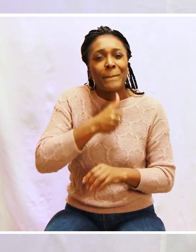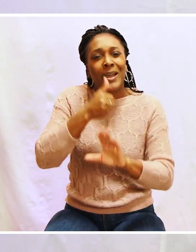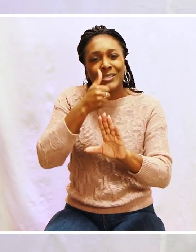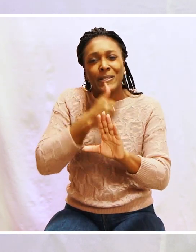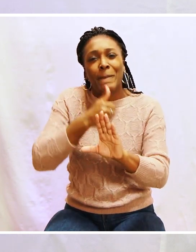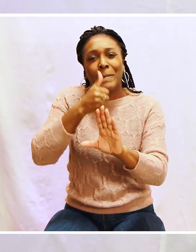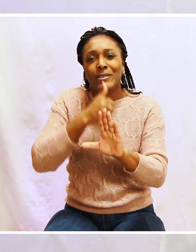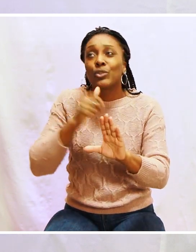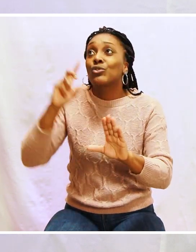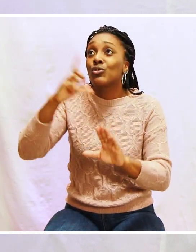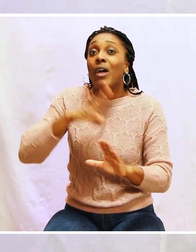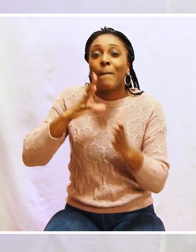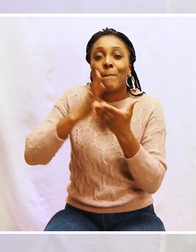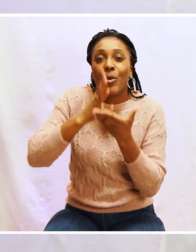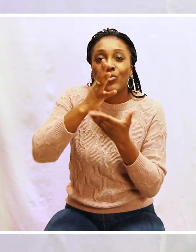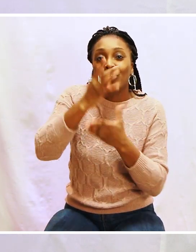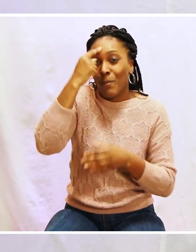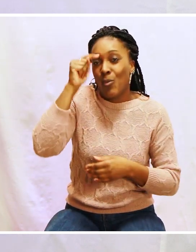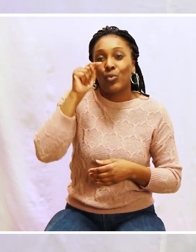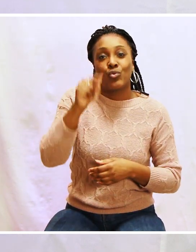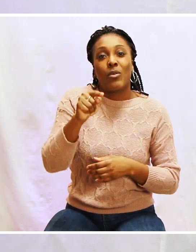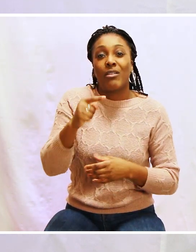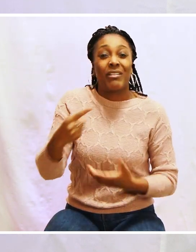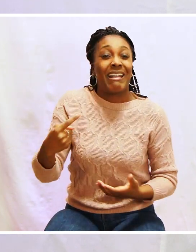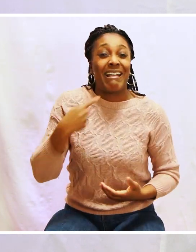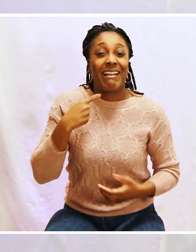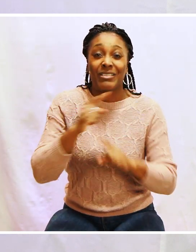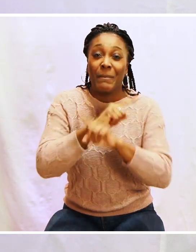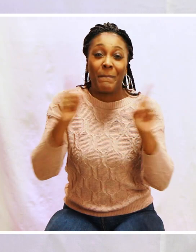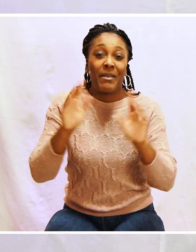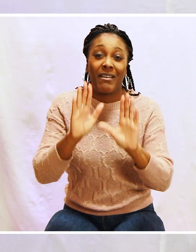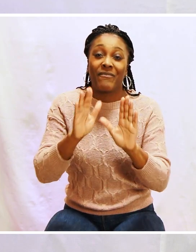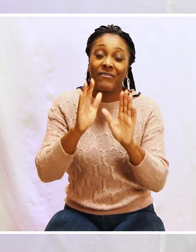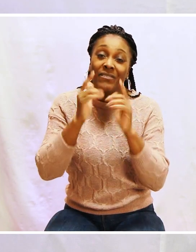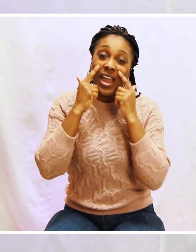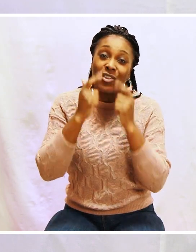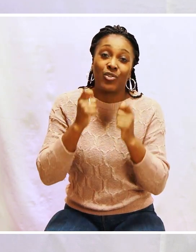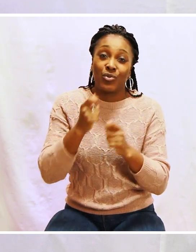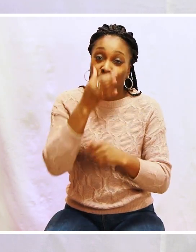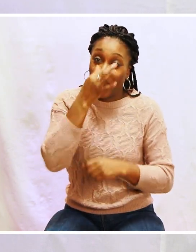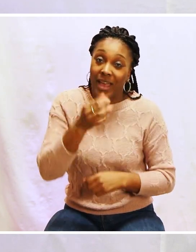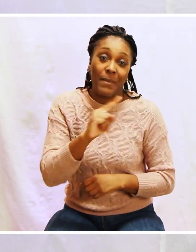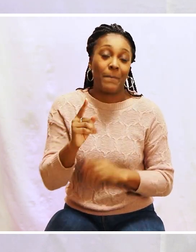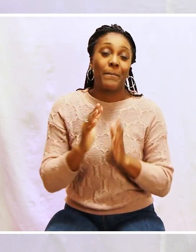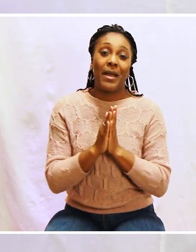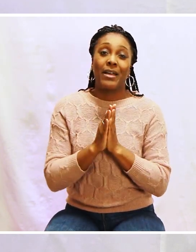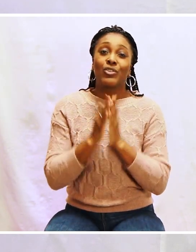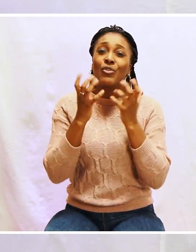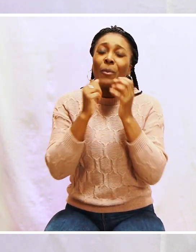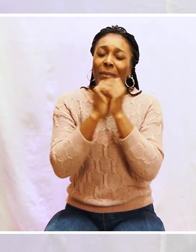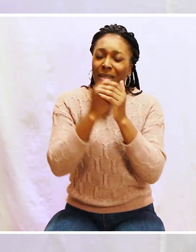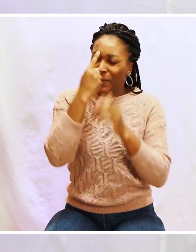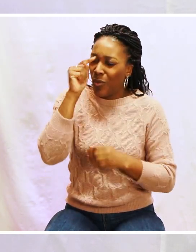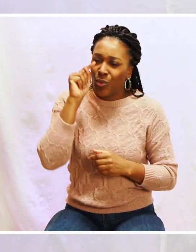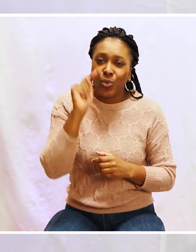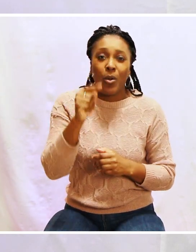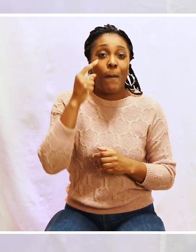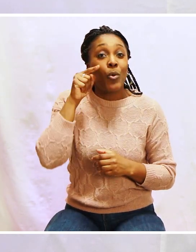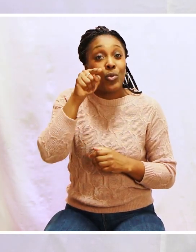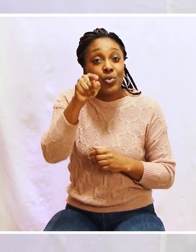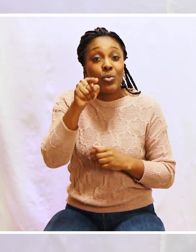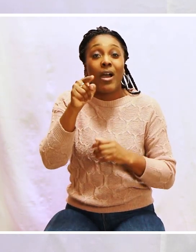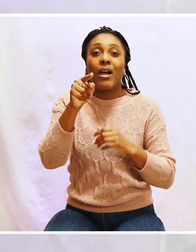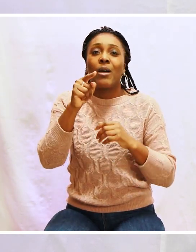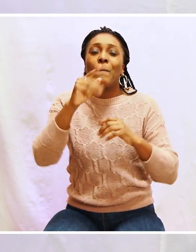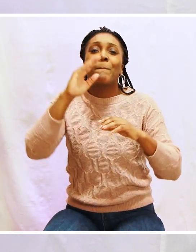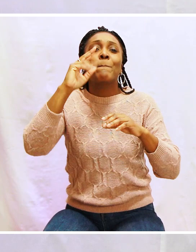a un projet pour toi. Ne saccage pas tout par tes choix. Et j'aimerais prier dans ce sens-là pour toi aujourd'hui, afin que tu puisses te